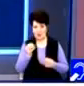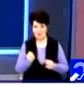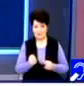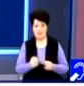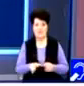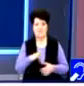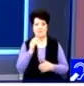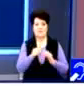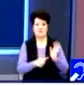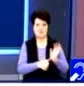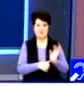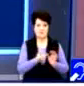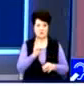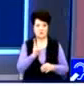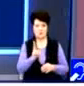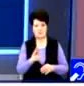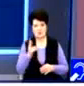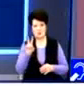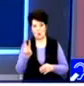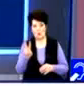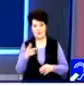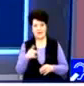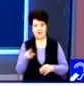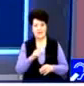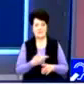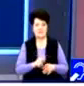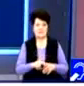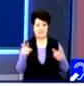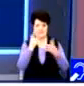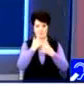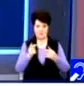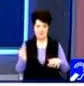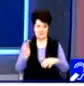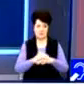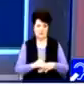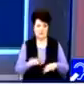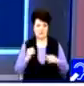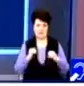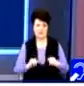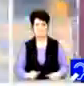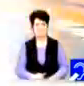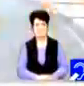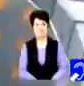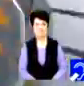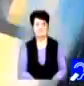oscila între 16 și 22° acestea au fost informațiile Să aveți o seară